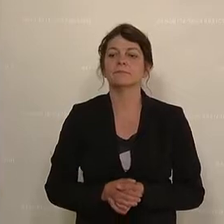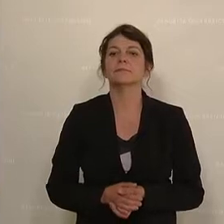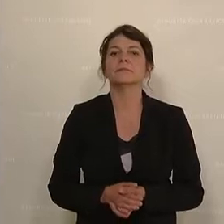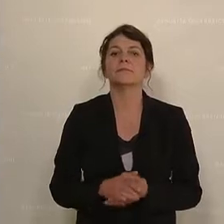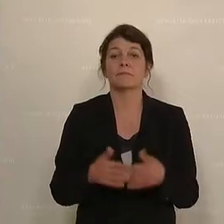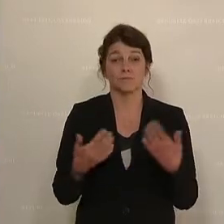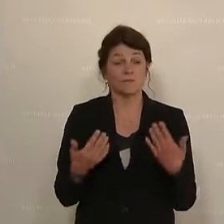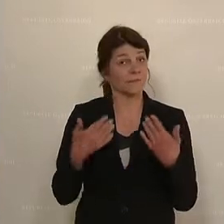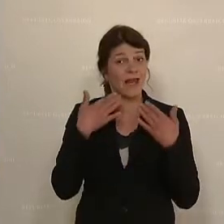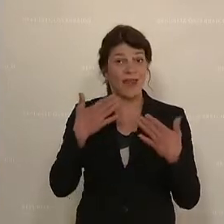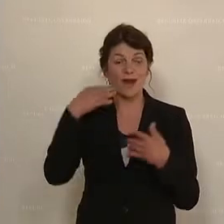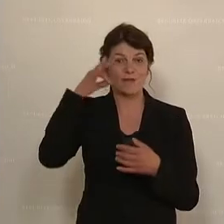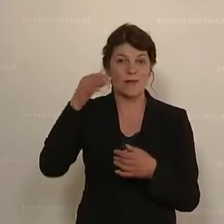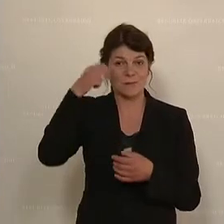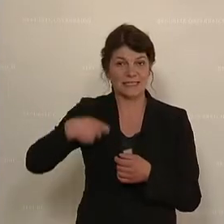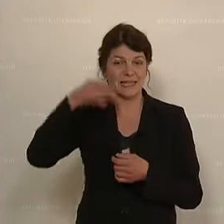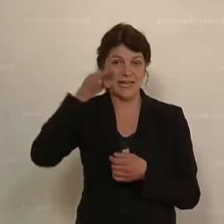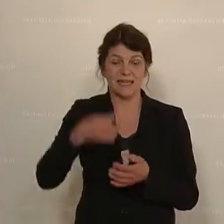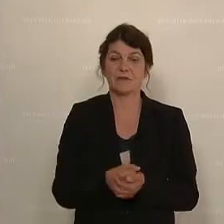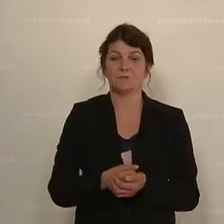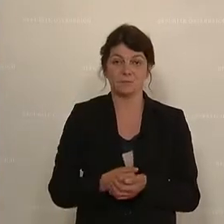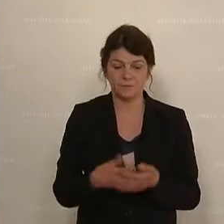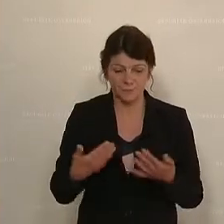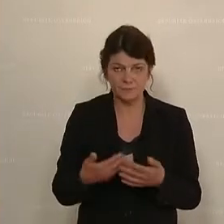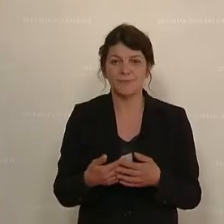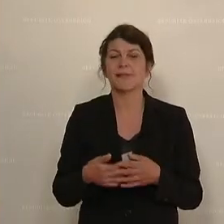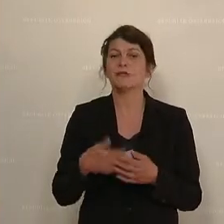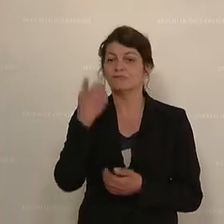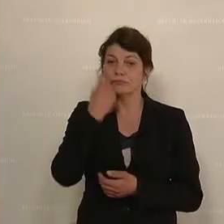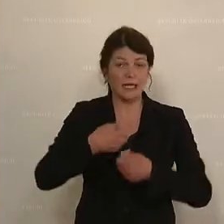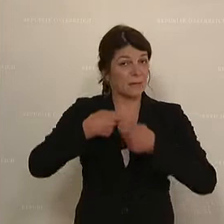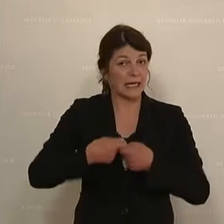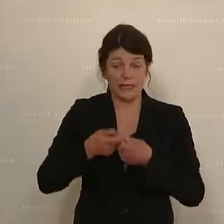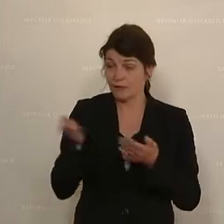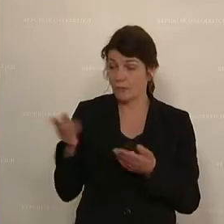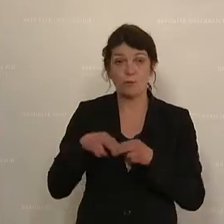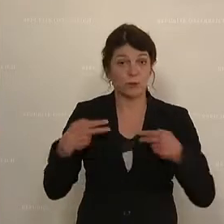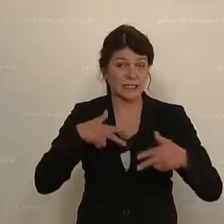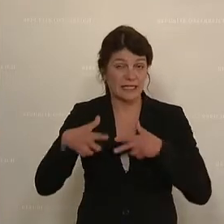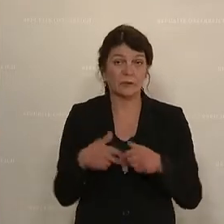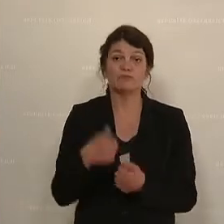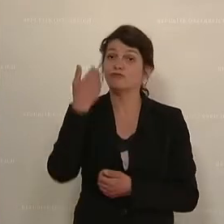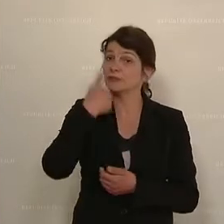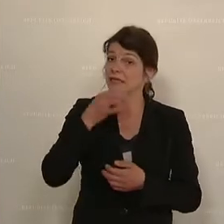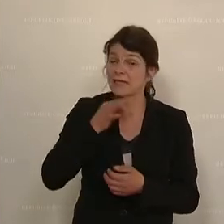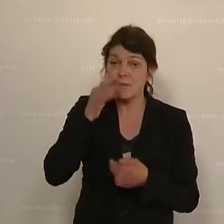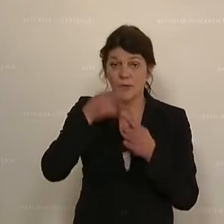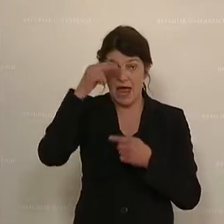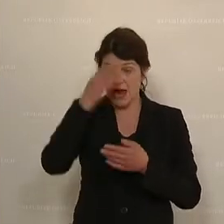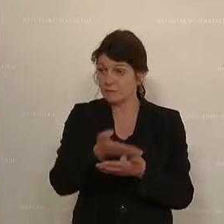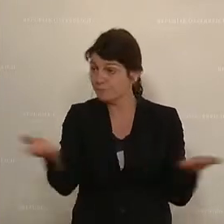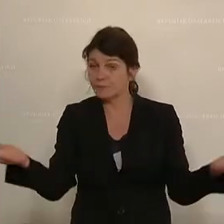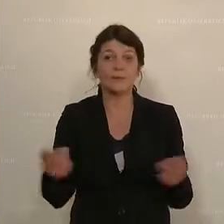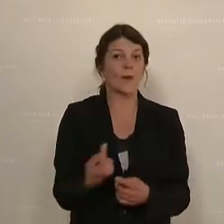ist nun an Bord. Danke sehr, Frau Präsidentin, werte Mitglieder der Bundesregierung, sehr geehrte Damen und Herren, Hohes Haus.